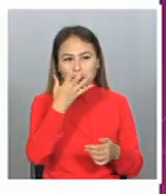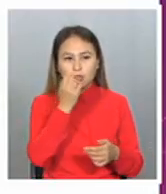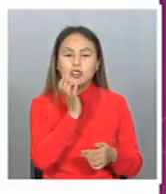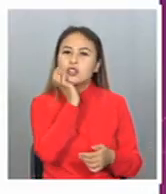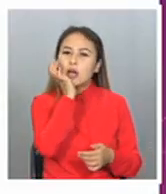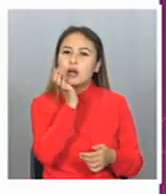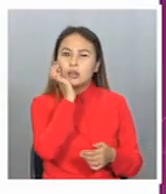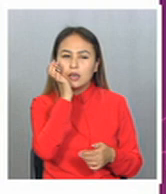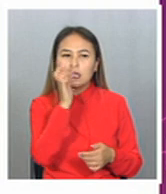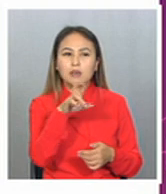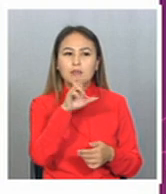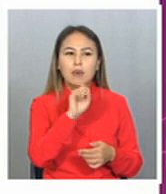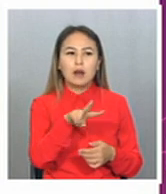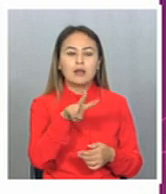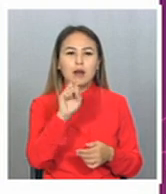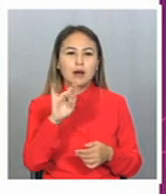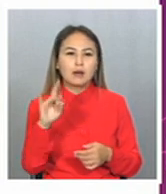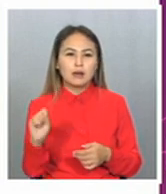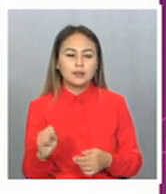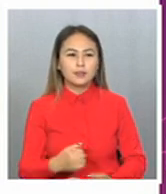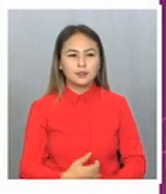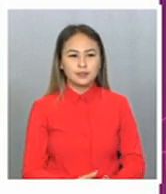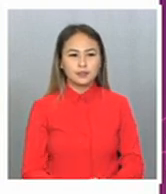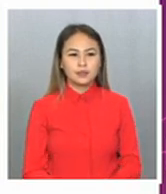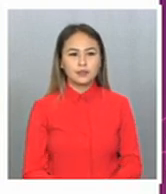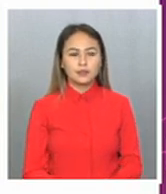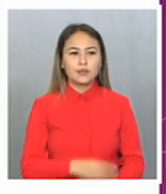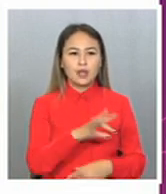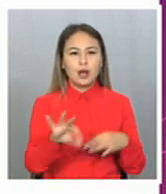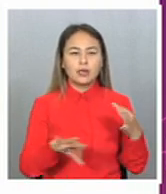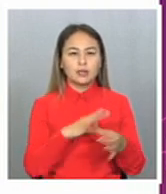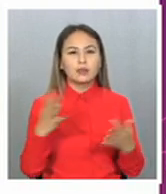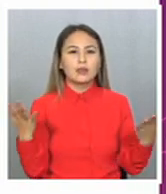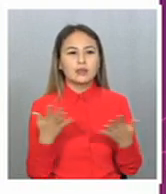гүл, жаңғақ, балара. Артығы қайсы?